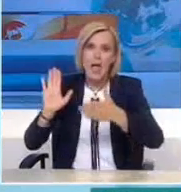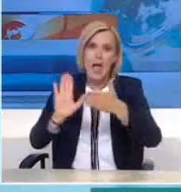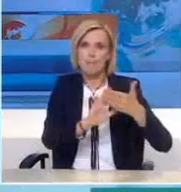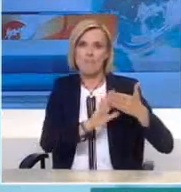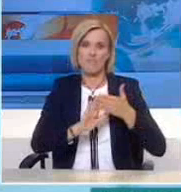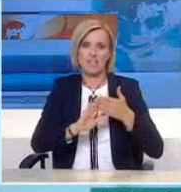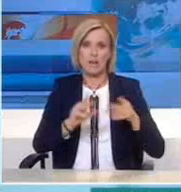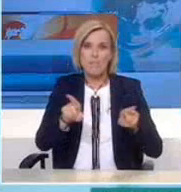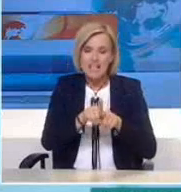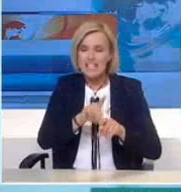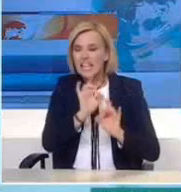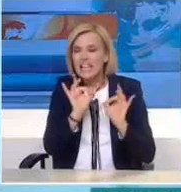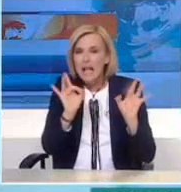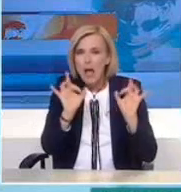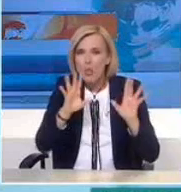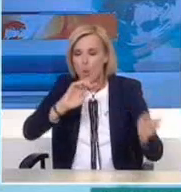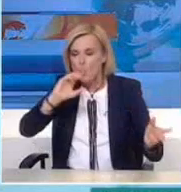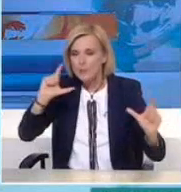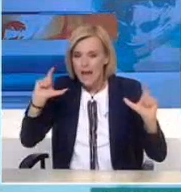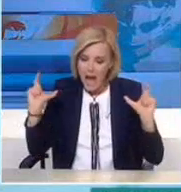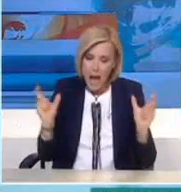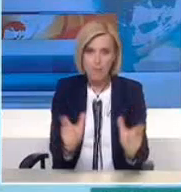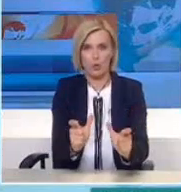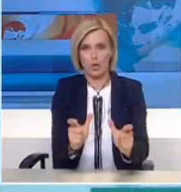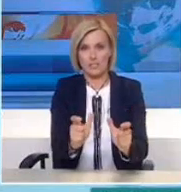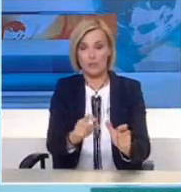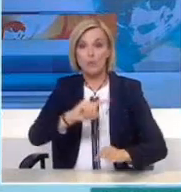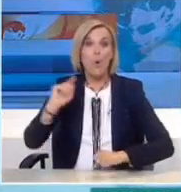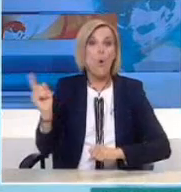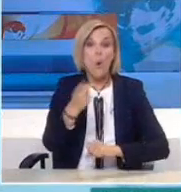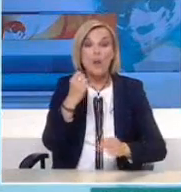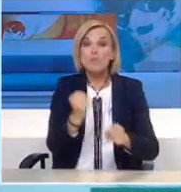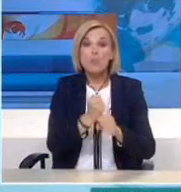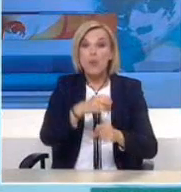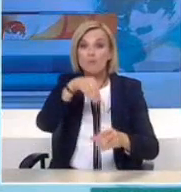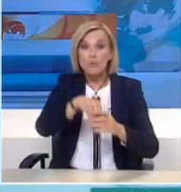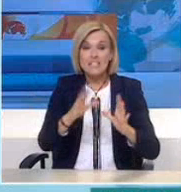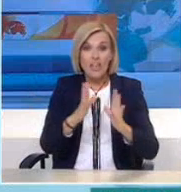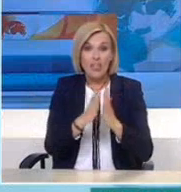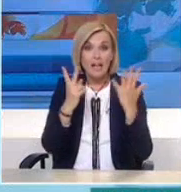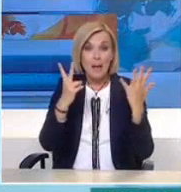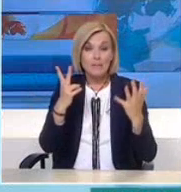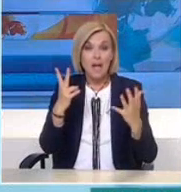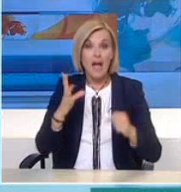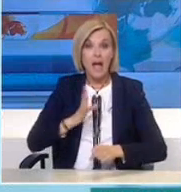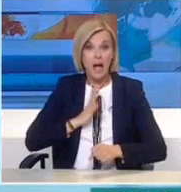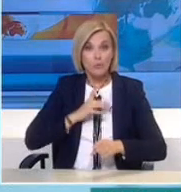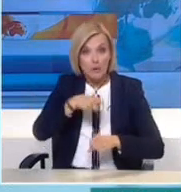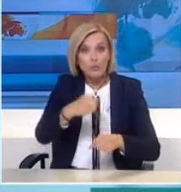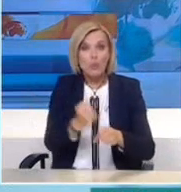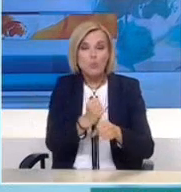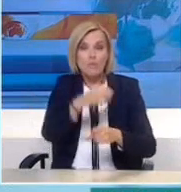ασθενών. Όλο το προσωπικό που είχε διαγνωστεί ως θετικό, 17 άτομα, εργαζόμενοι